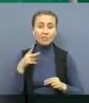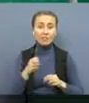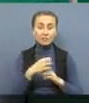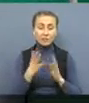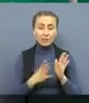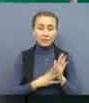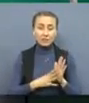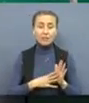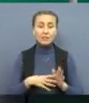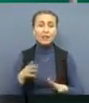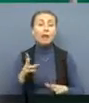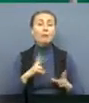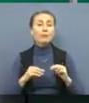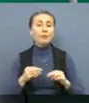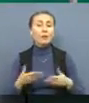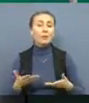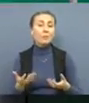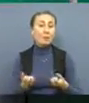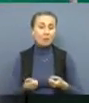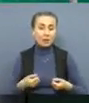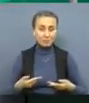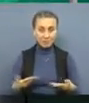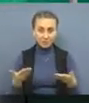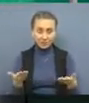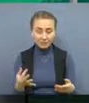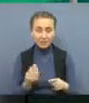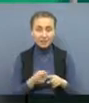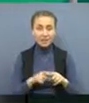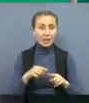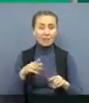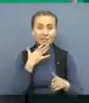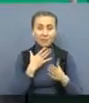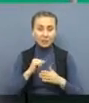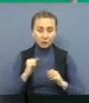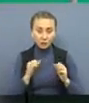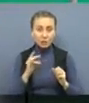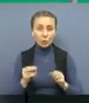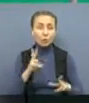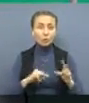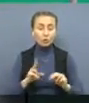2019». Преподаватели принимают поздравления не только от профильного ведомства, но и от своих учеников.